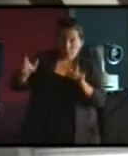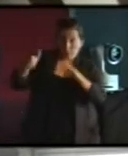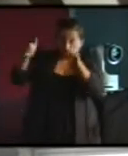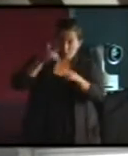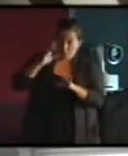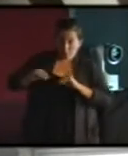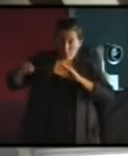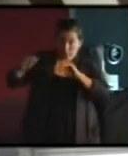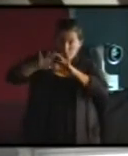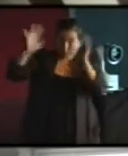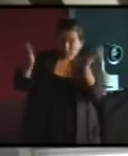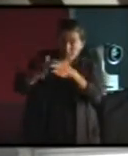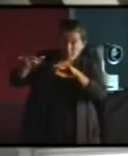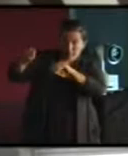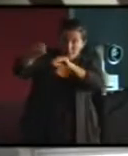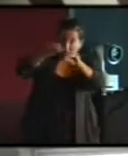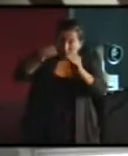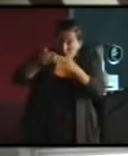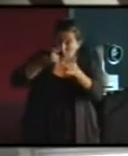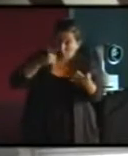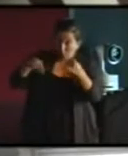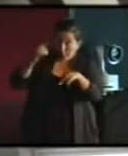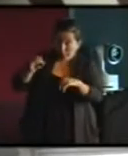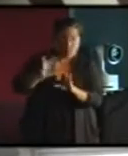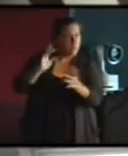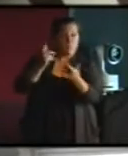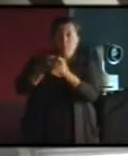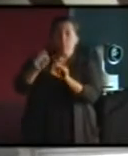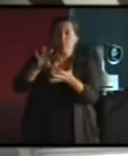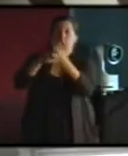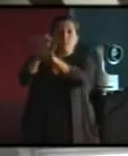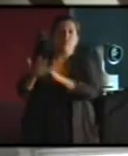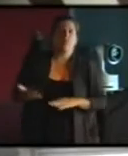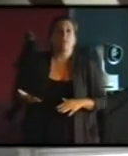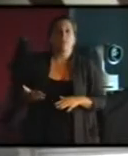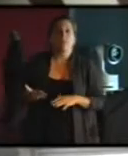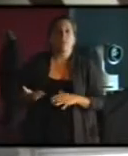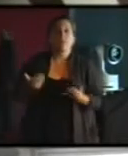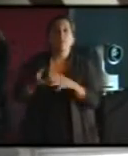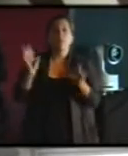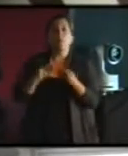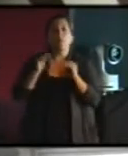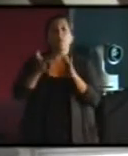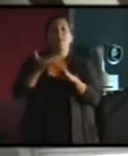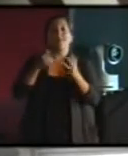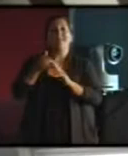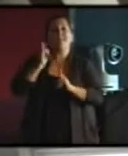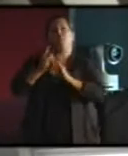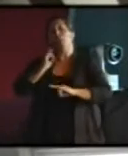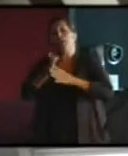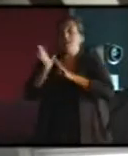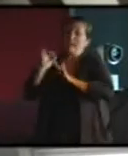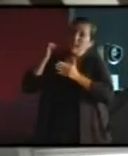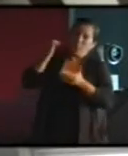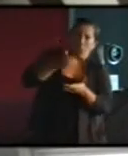potentiel spatial extraordinaire. Et donc, quitte à mettre un peu de côté la question du regard historique,